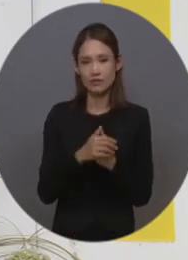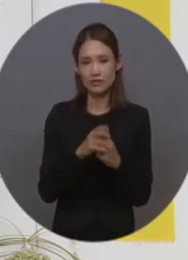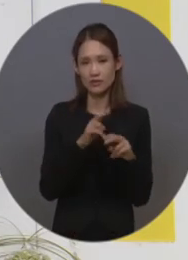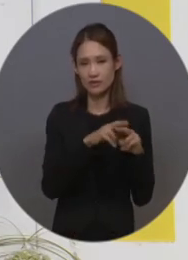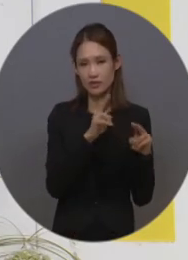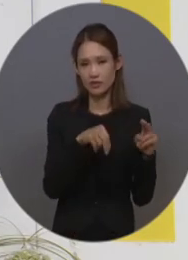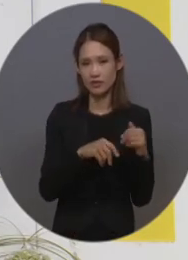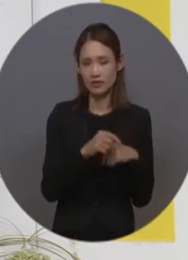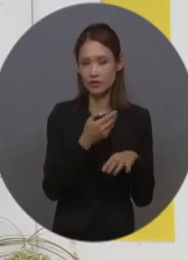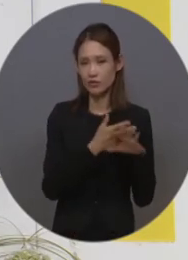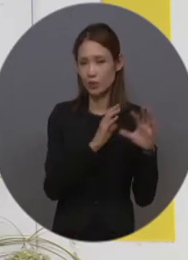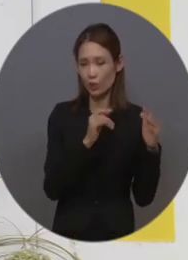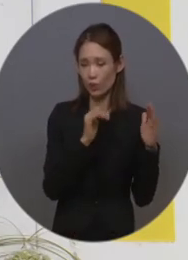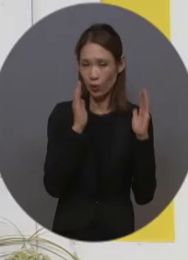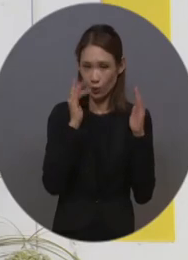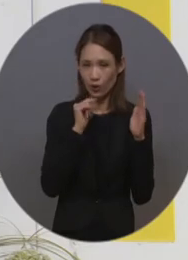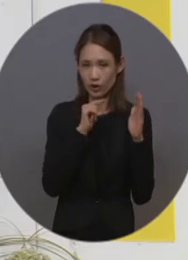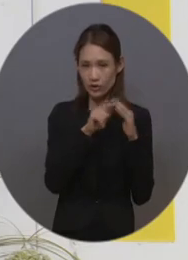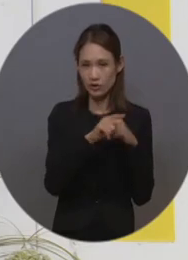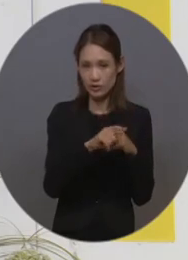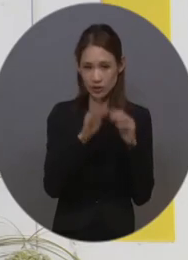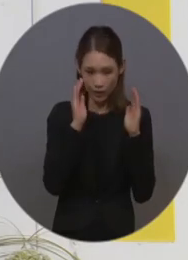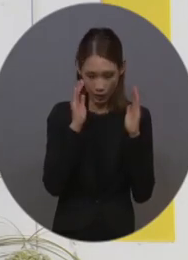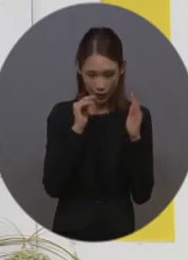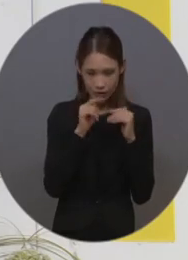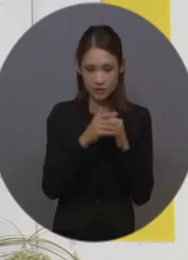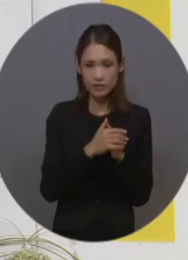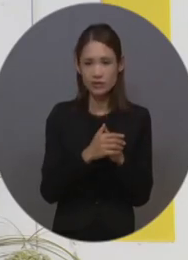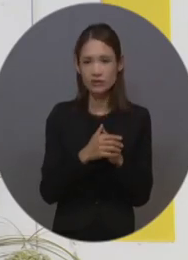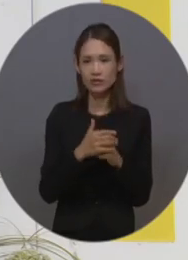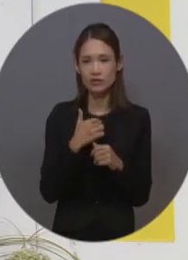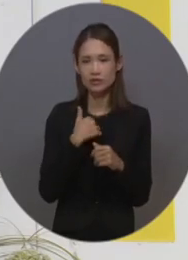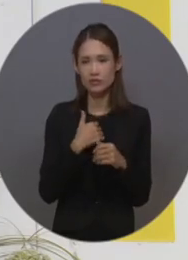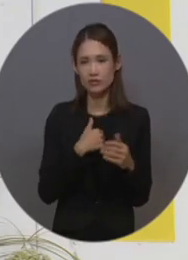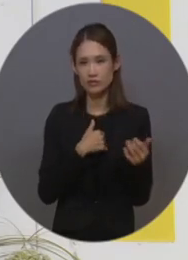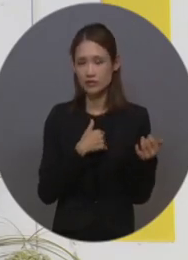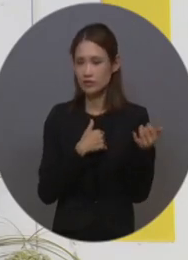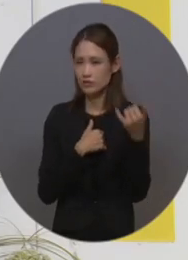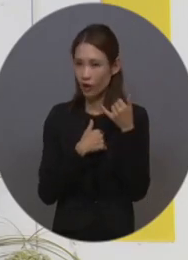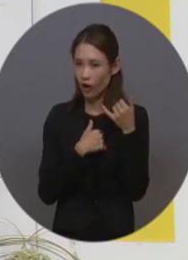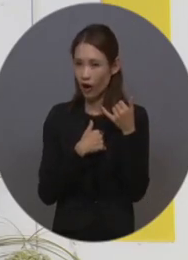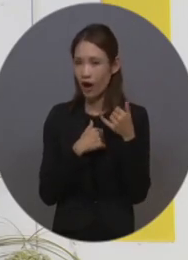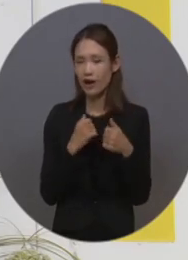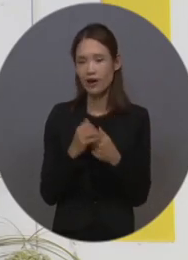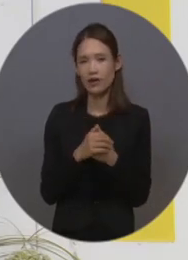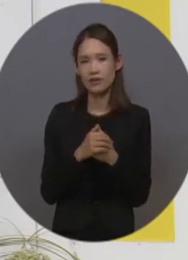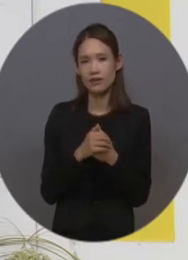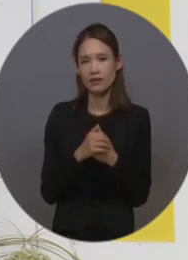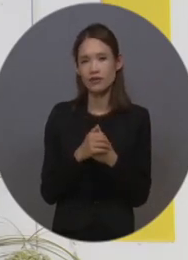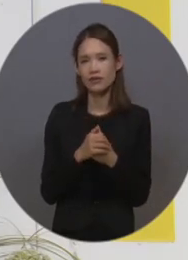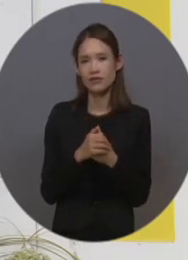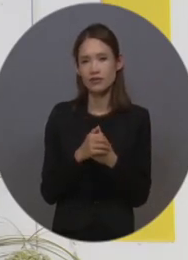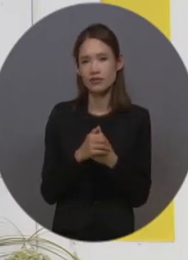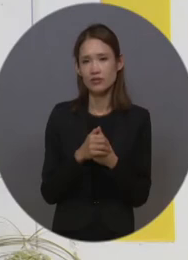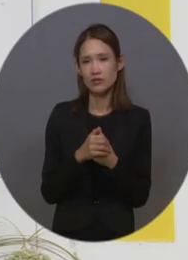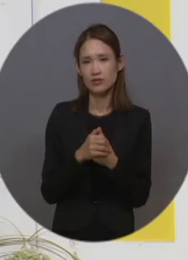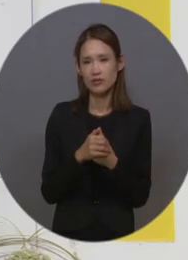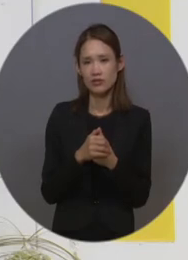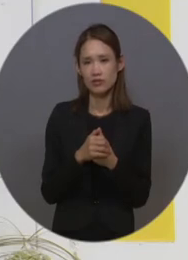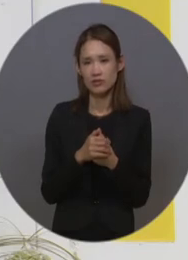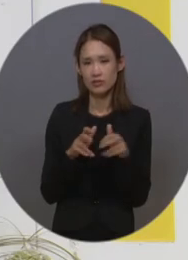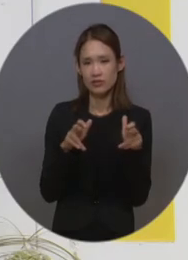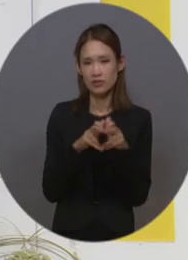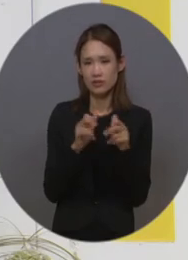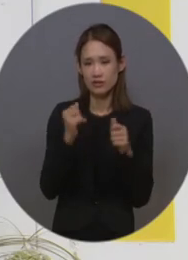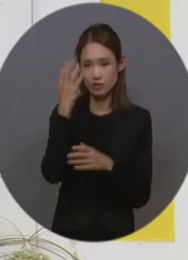관두시고 어디 외국에 이제 공부를 하러 연수를 가시면서 저한테 전화를 하시더니 이거